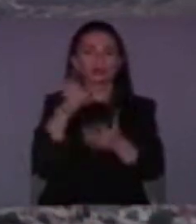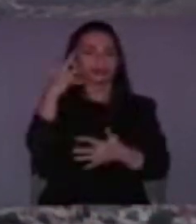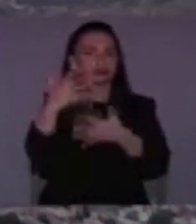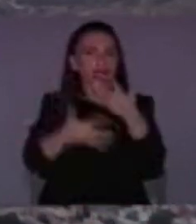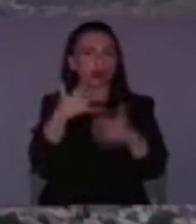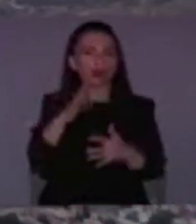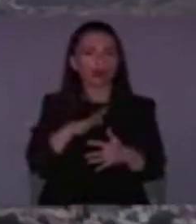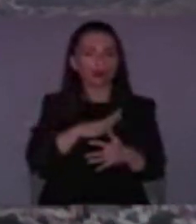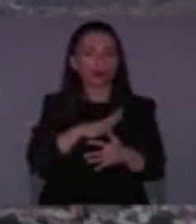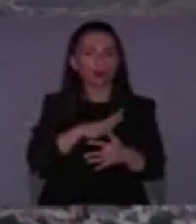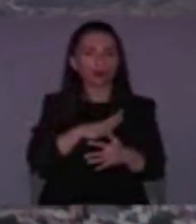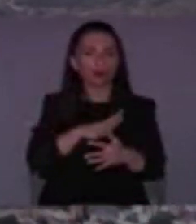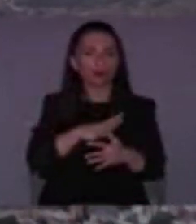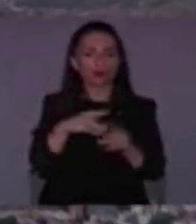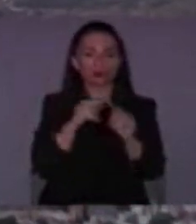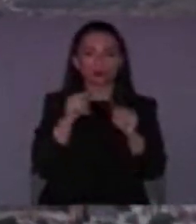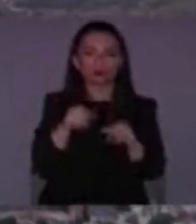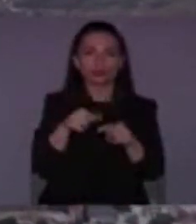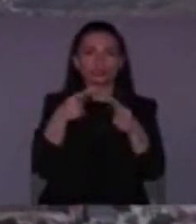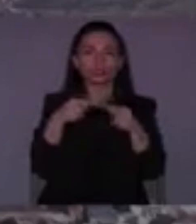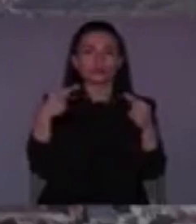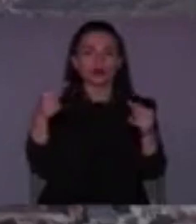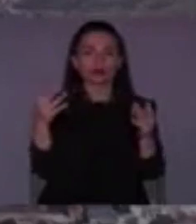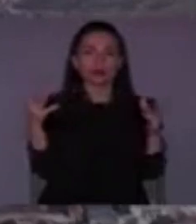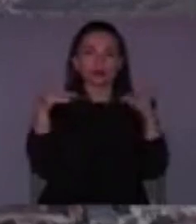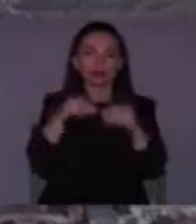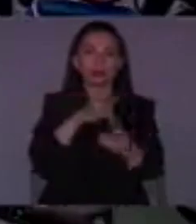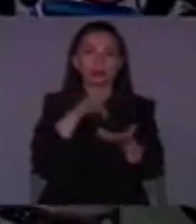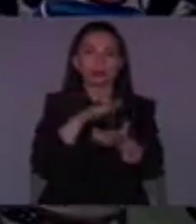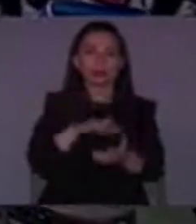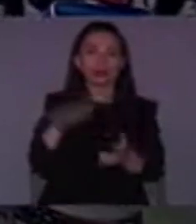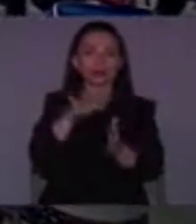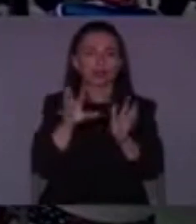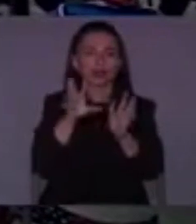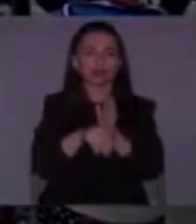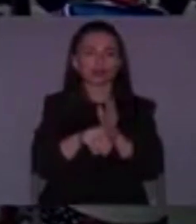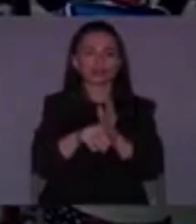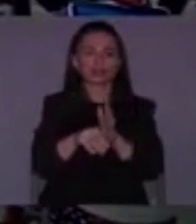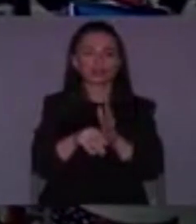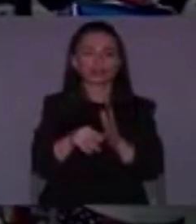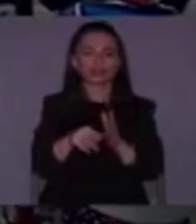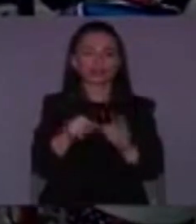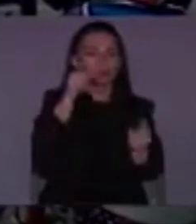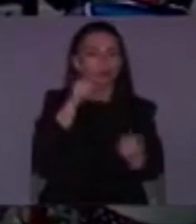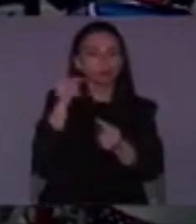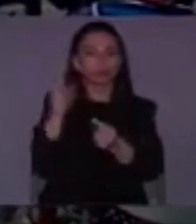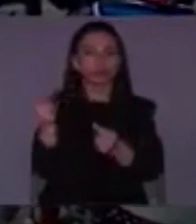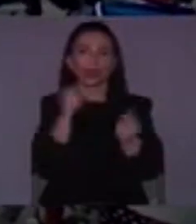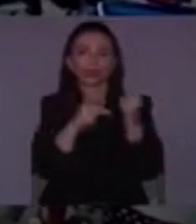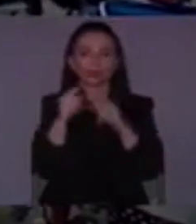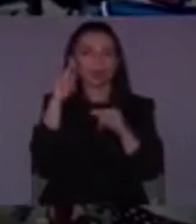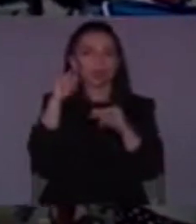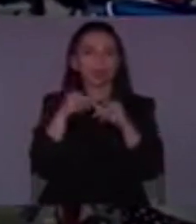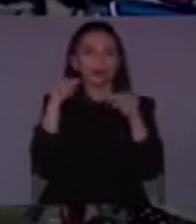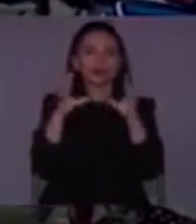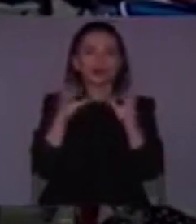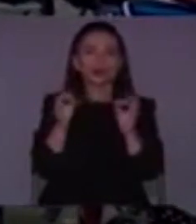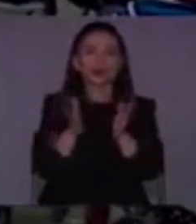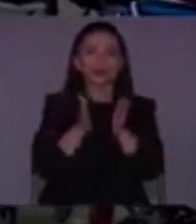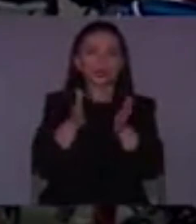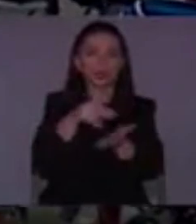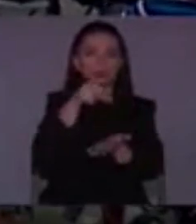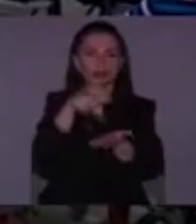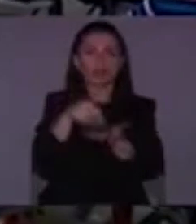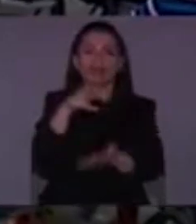ცდილობ გარკვეულ სისტემაში მოაქციო სხვადასხვა სექტორები დედაქალაქში, შეუთავსო ერთმანეთს, განავითარო და სწორ გზაზე